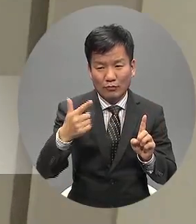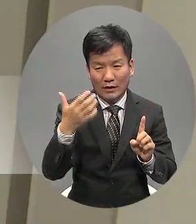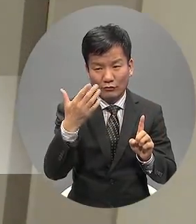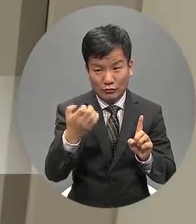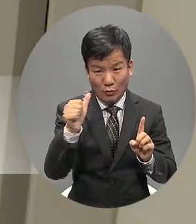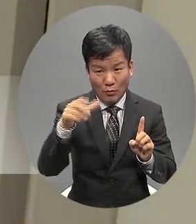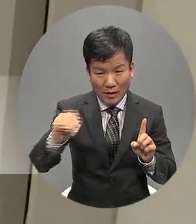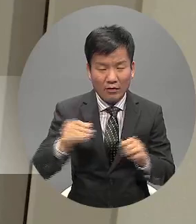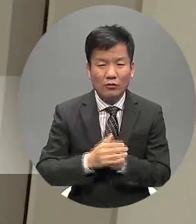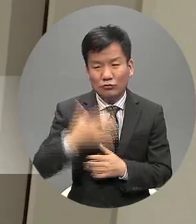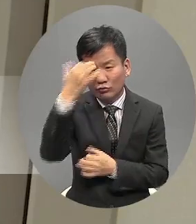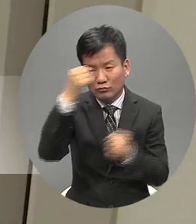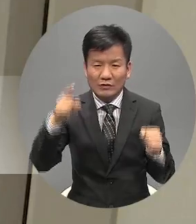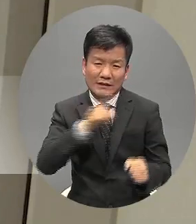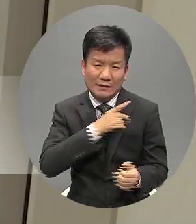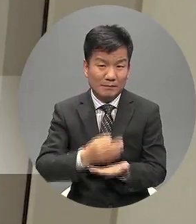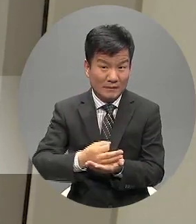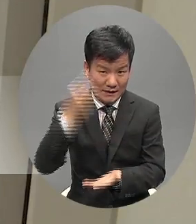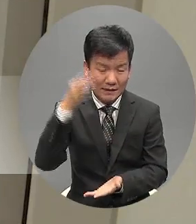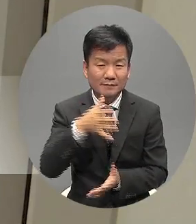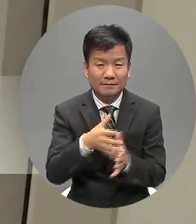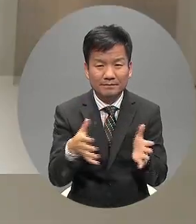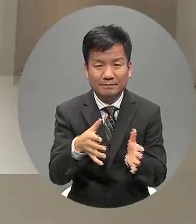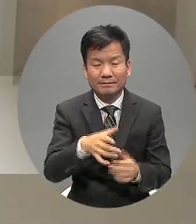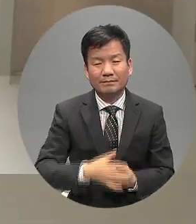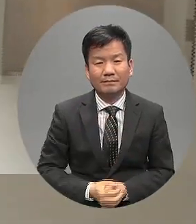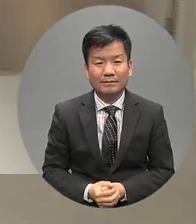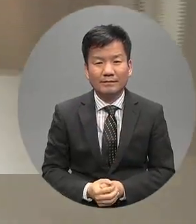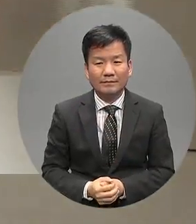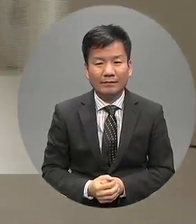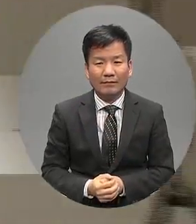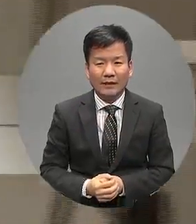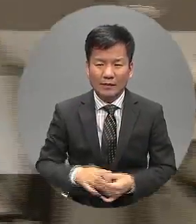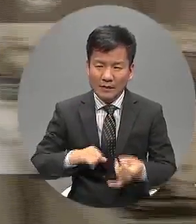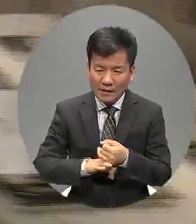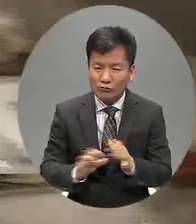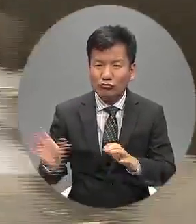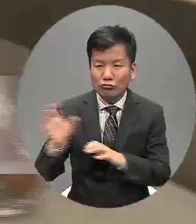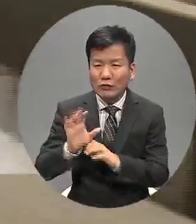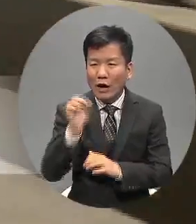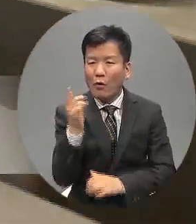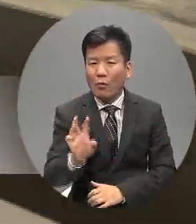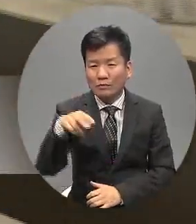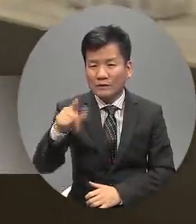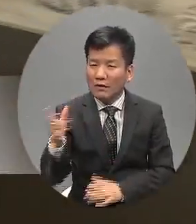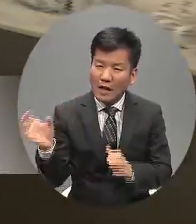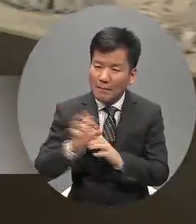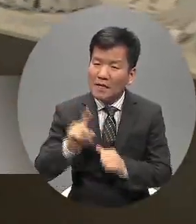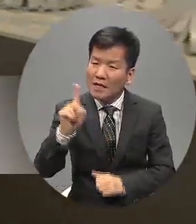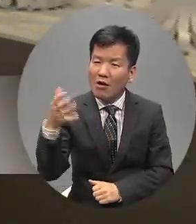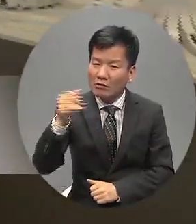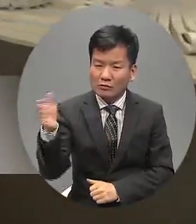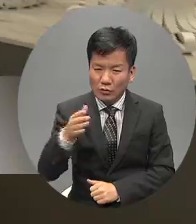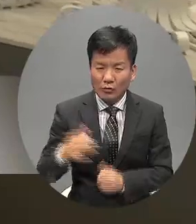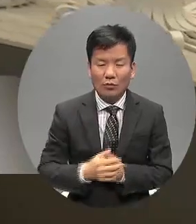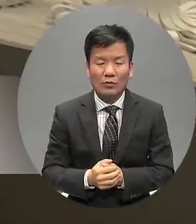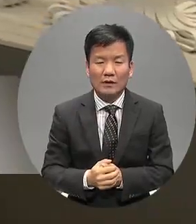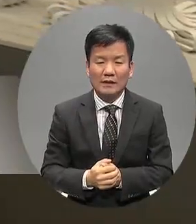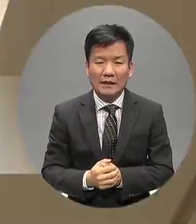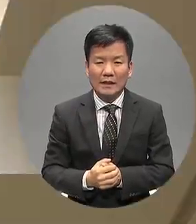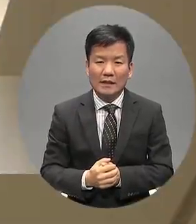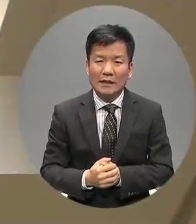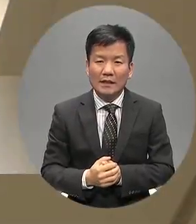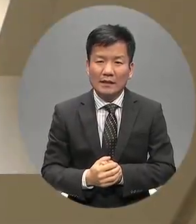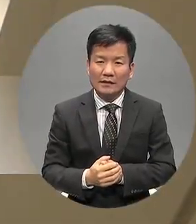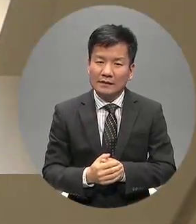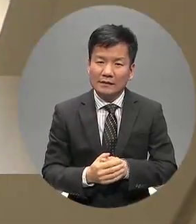1,695만 원으로 충북 최고가를 경신했습니다. 여기에 필수 유상 옵션 비용이 1억 원에 달해 84제곱미터형